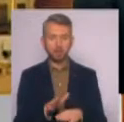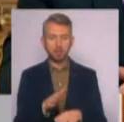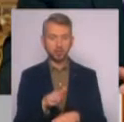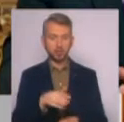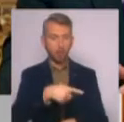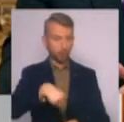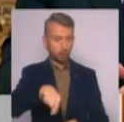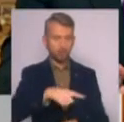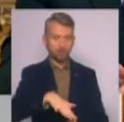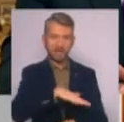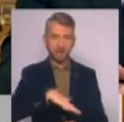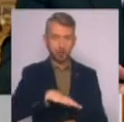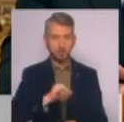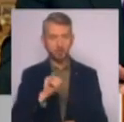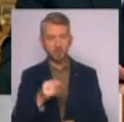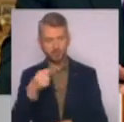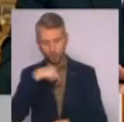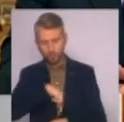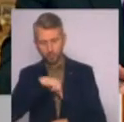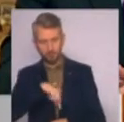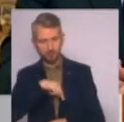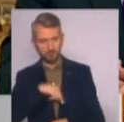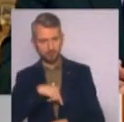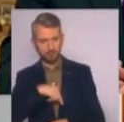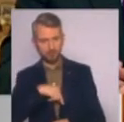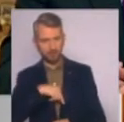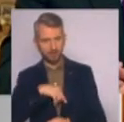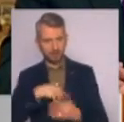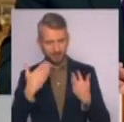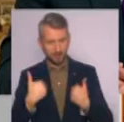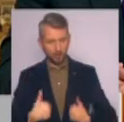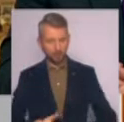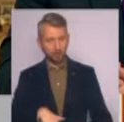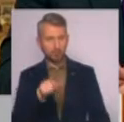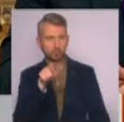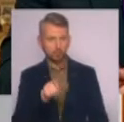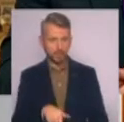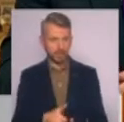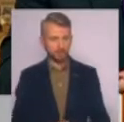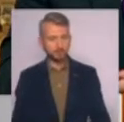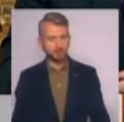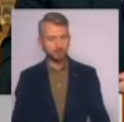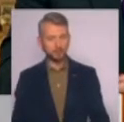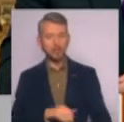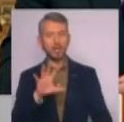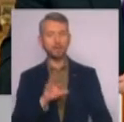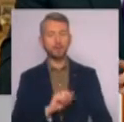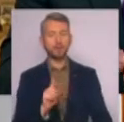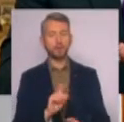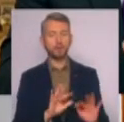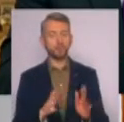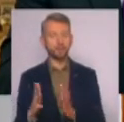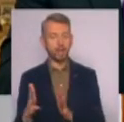оточуючим середовищем і внутрішнім середовищем людського організму. Тобто все, що